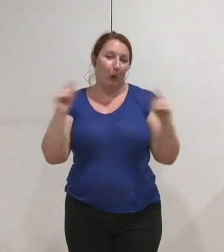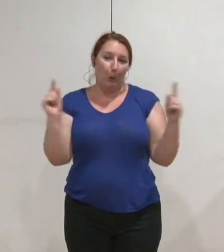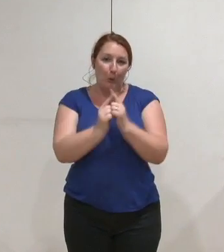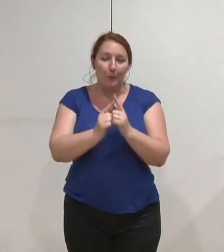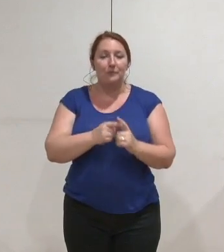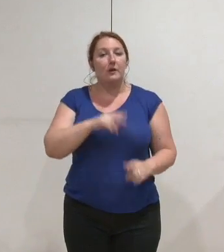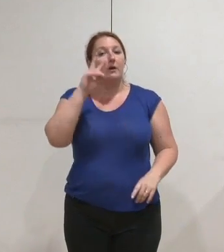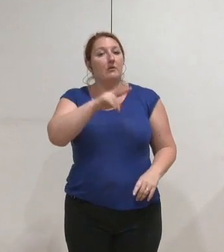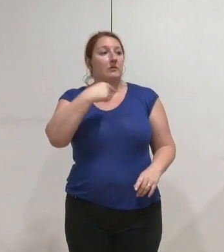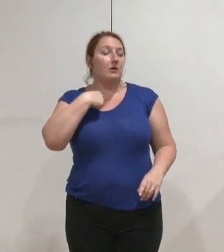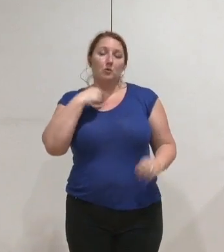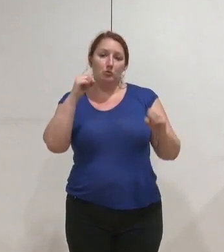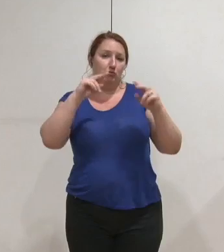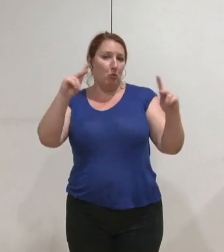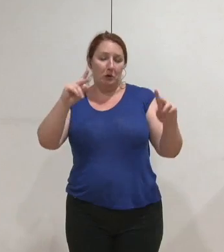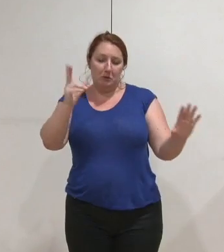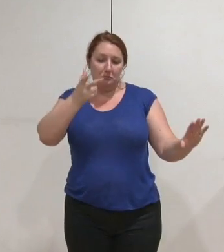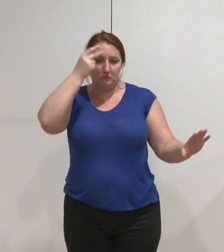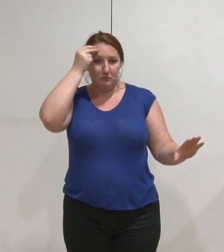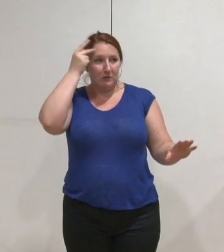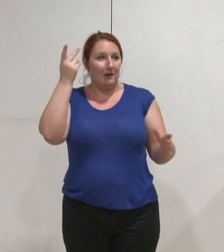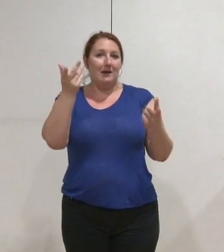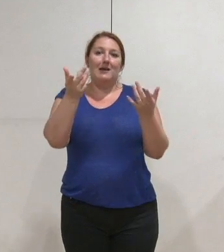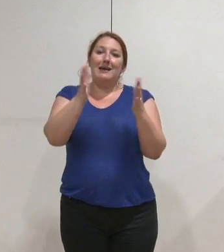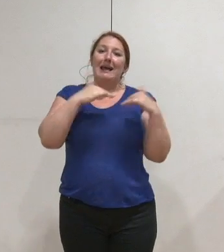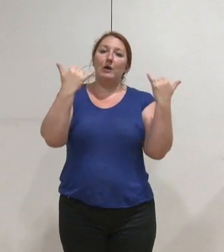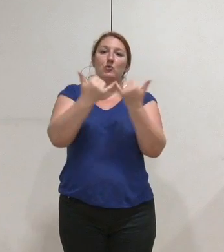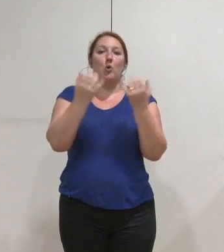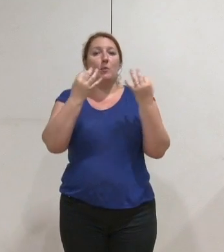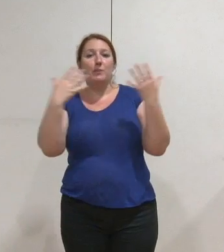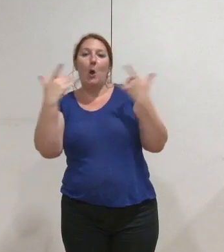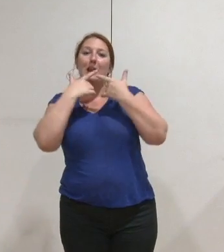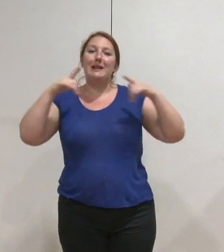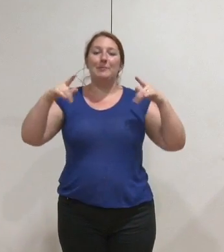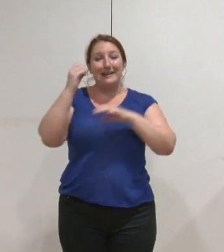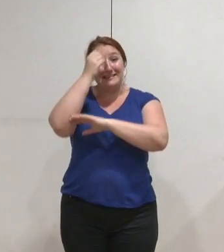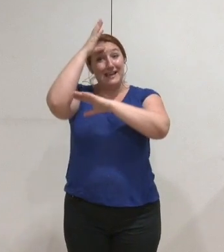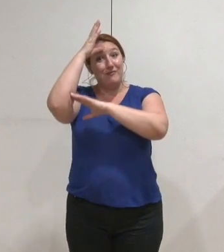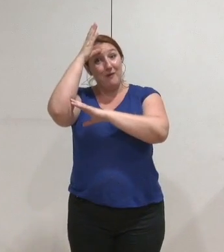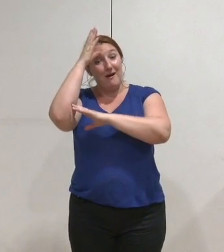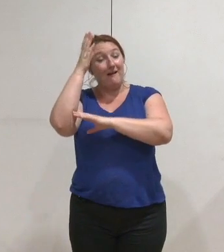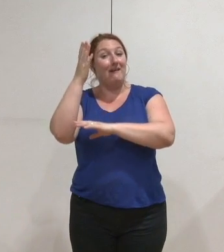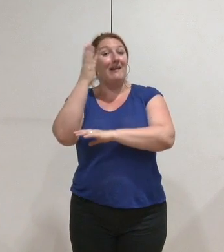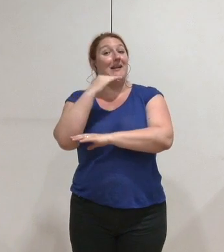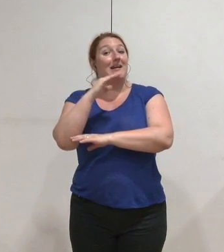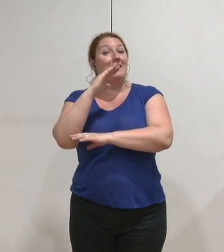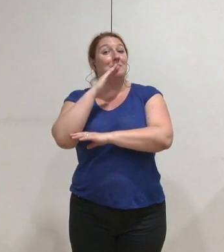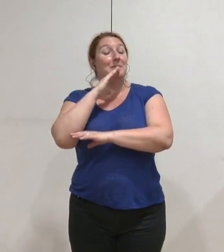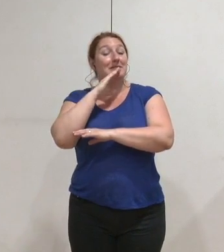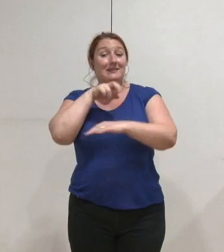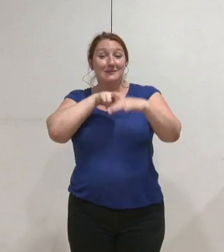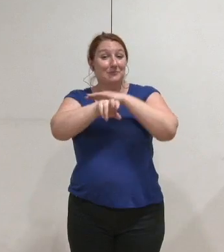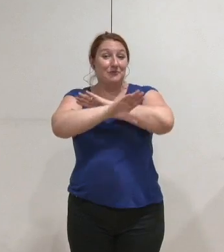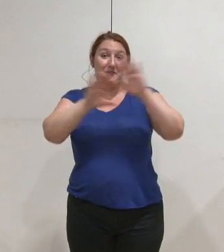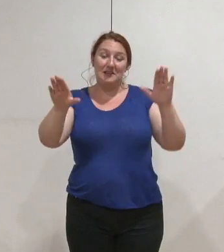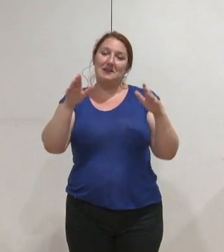entendu nous n'irons plus en temps libre et savoir le mercredi midi mais en ville émancipatrice quel beau quel beau programme juste quand même